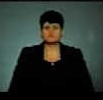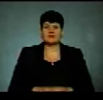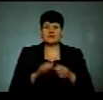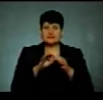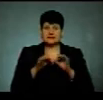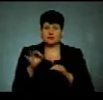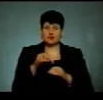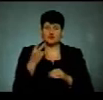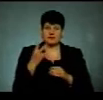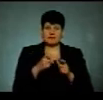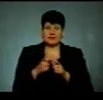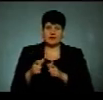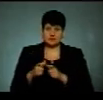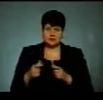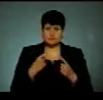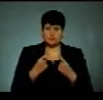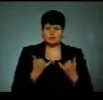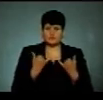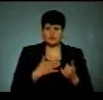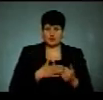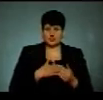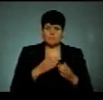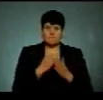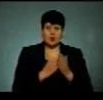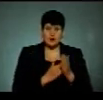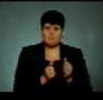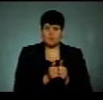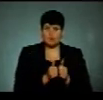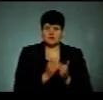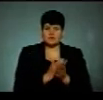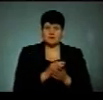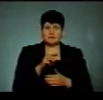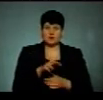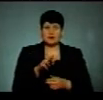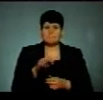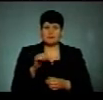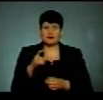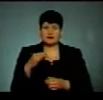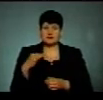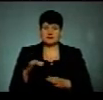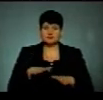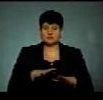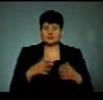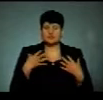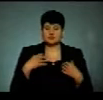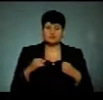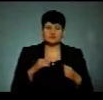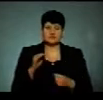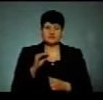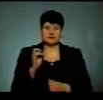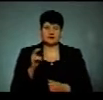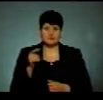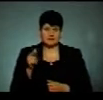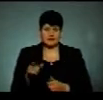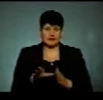Детальніше про дві платіжки поговоримо у нашій програмі. Поруч зі мною Микола Михальський, заступник начальника управління житлово-комунального господарства